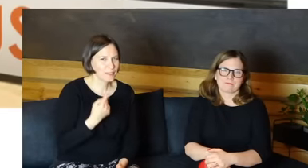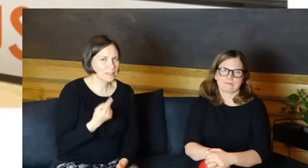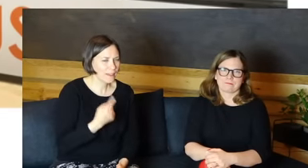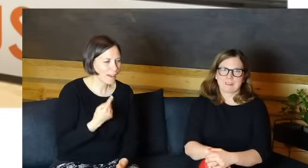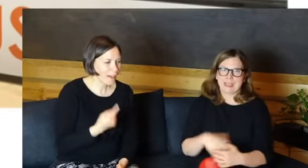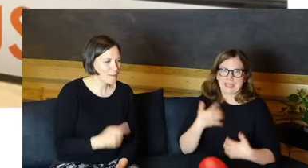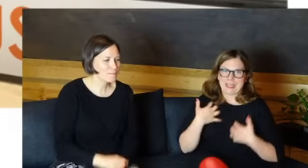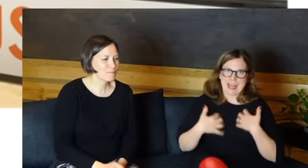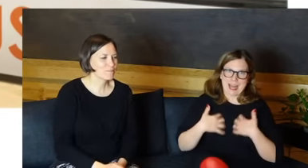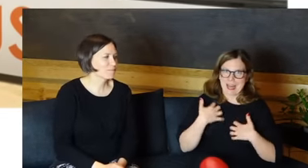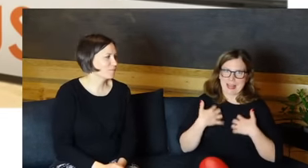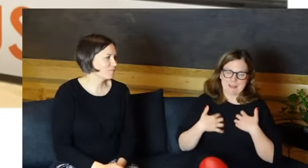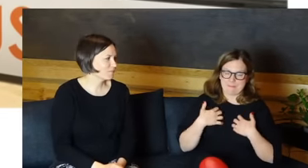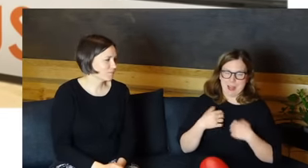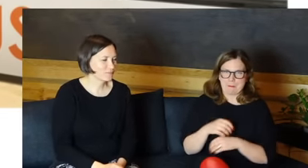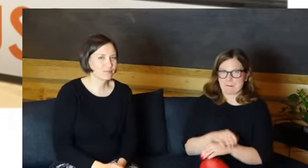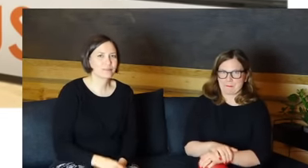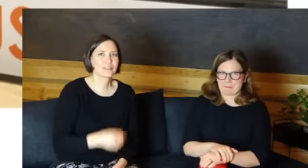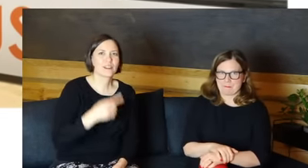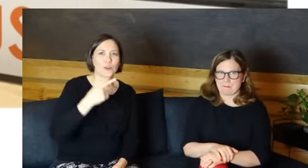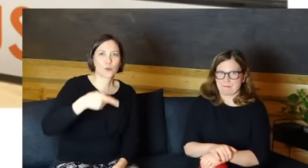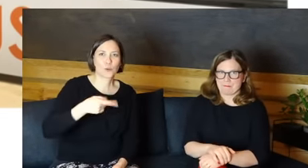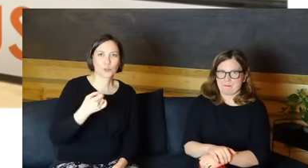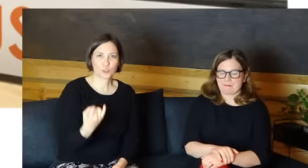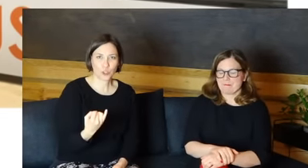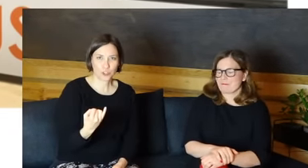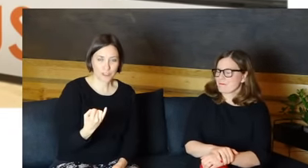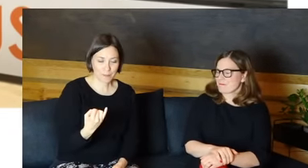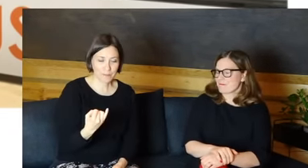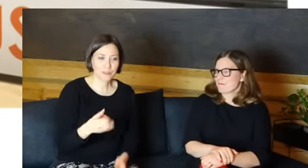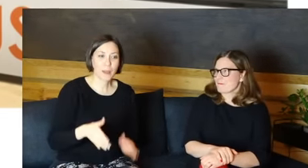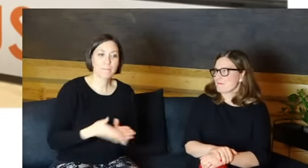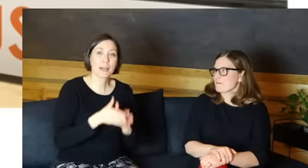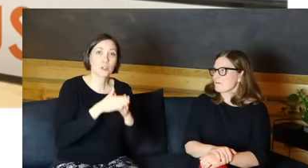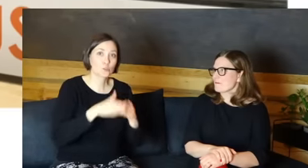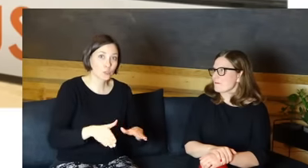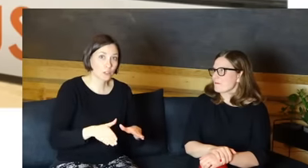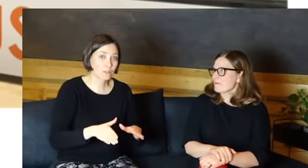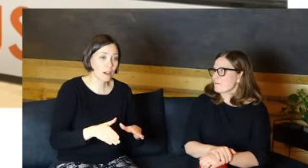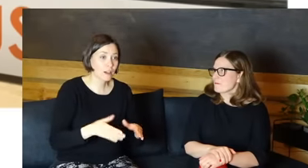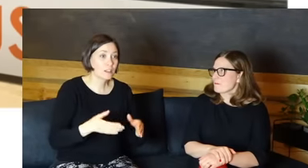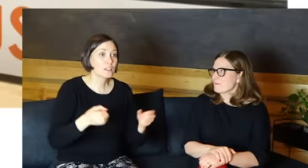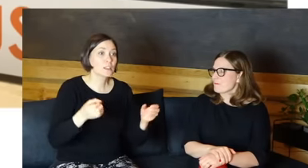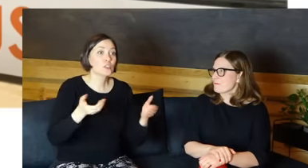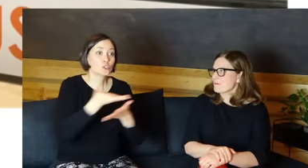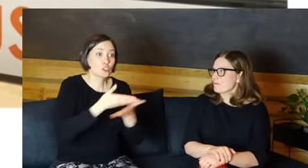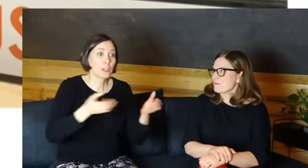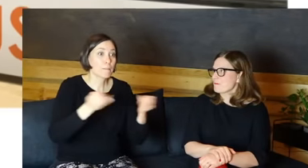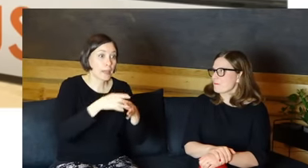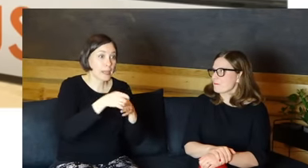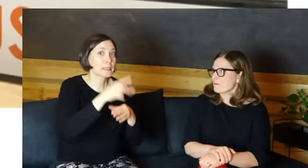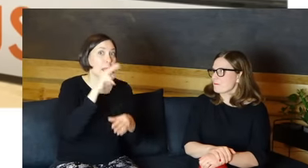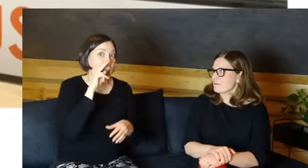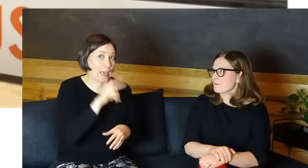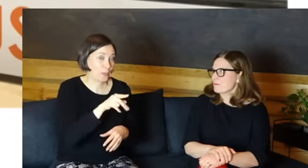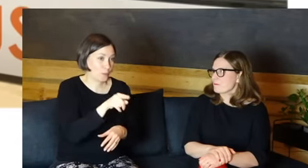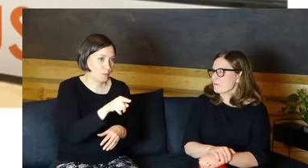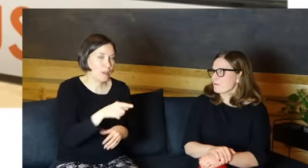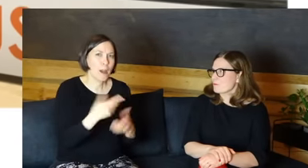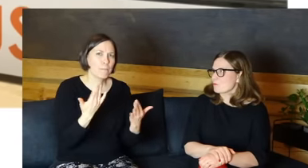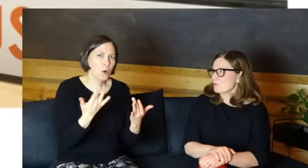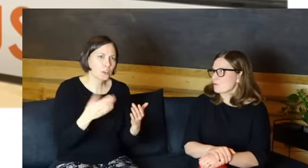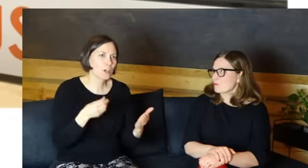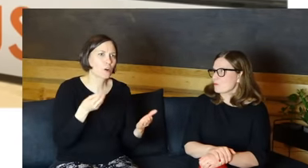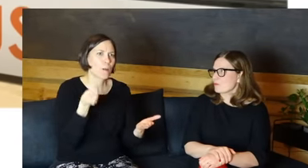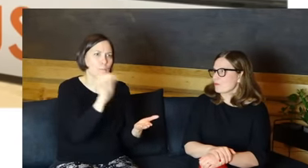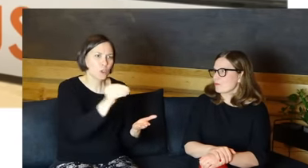Jännittävää. Ja sitten kysymys 16. Perustava näkyy somessa. Montako postausta olemme tehneet yhteensä